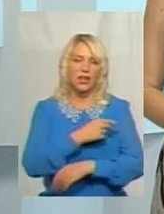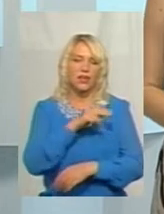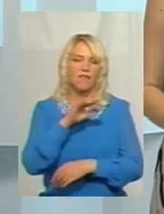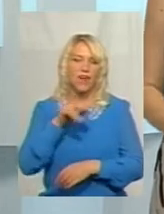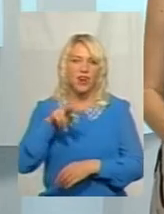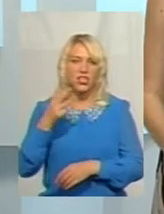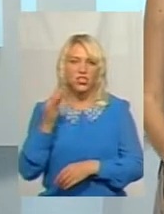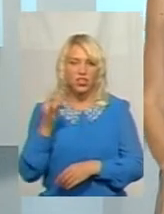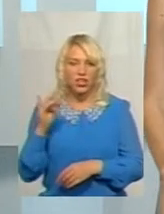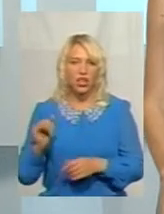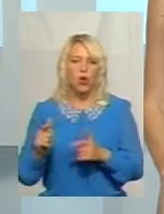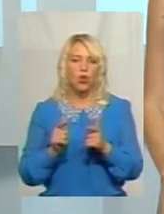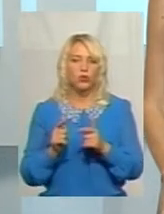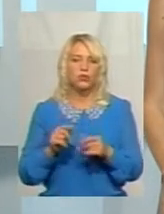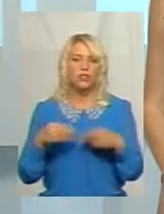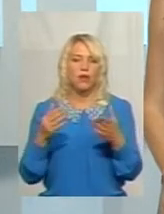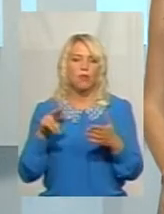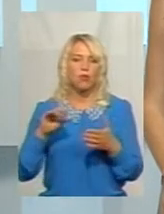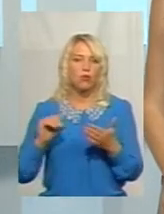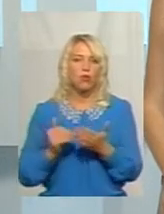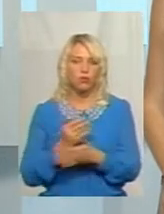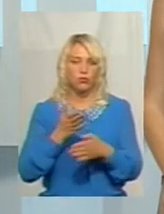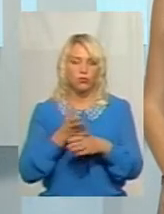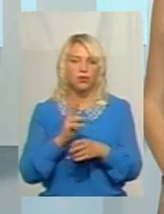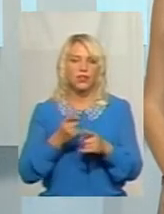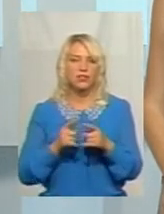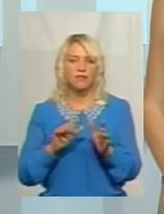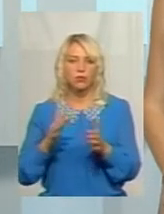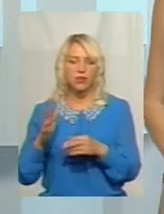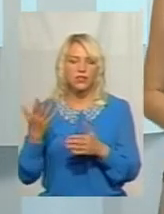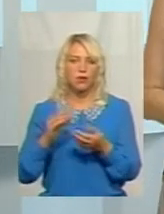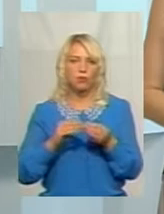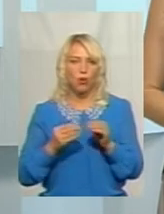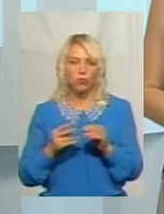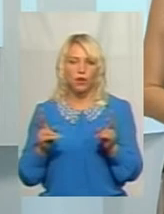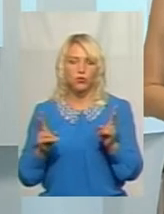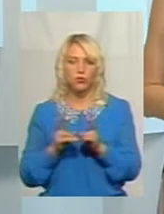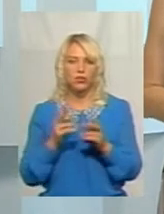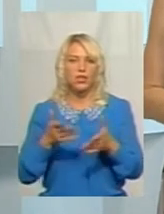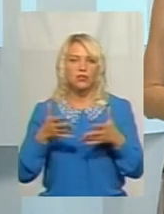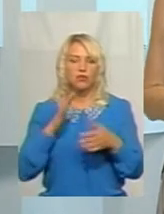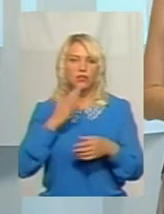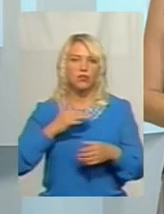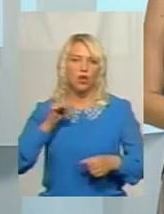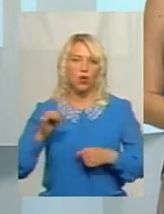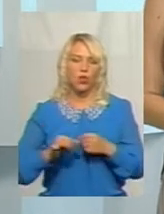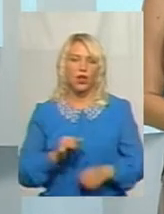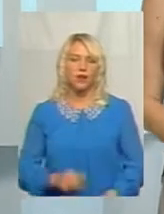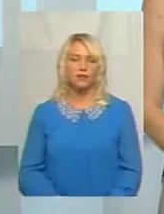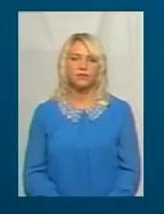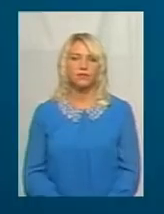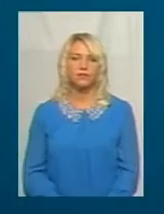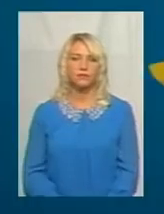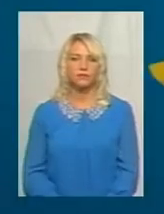допомогу по-новому. Як це відбувається і з якими проблемами вони стикаються, з'ясовувала моя колега Ірина Аріон. Давайте подивимося разом.